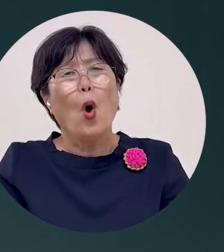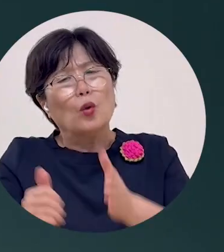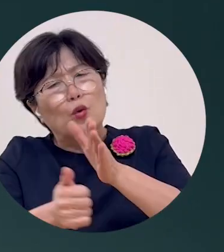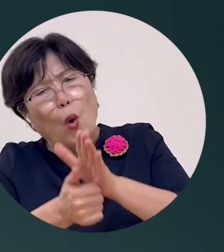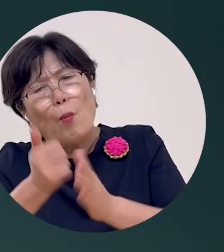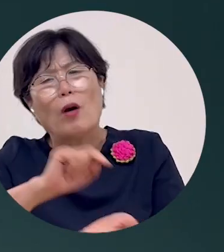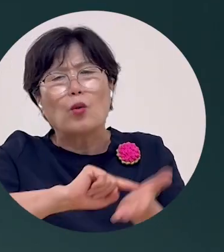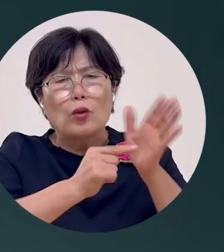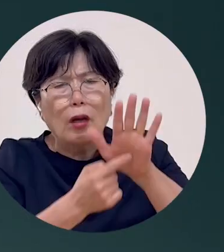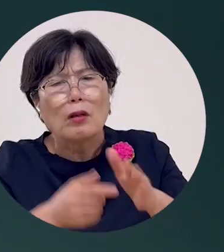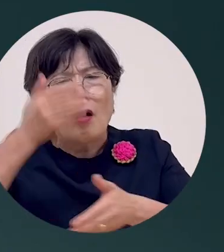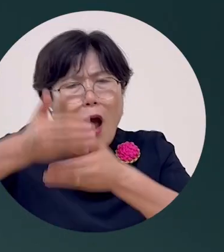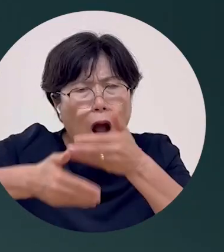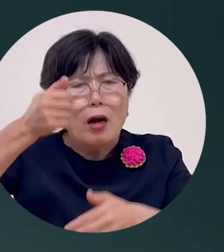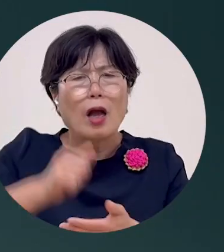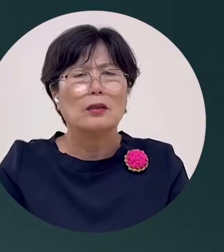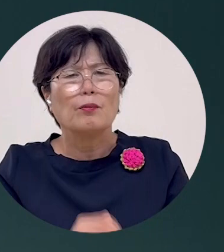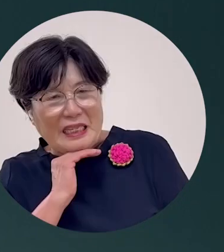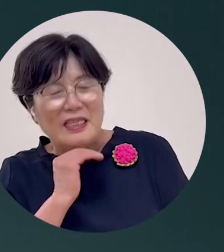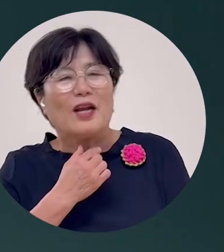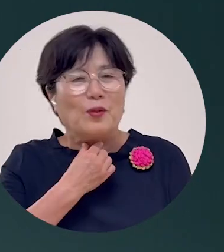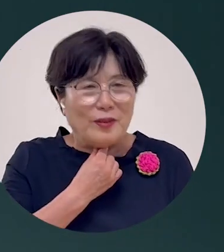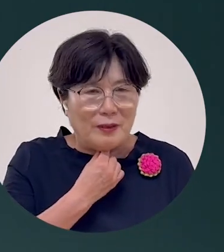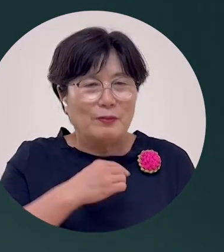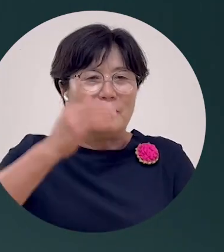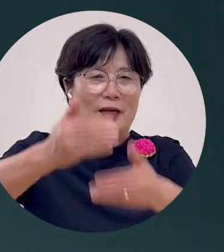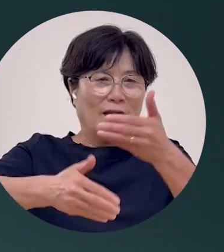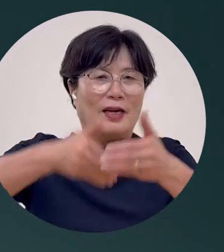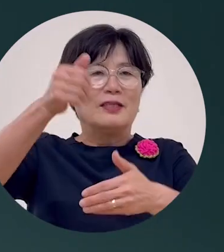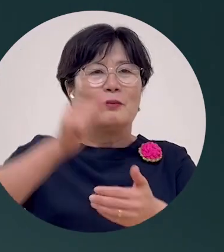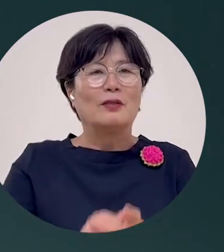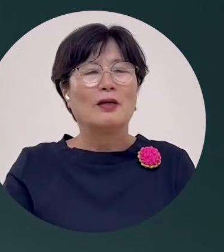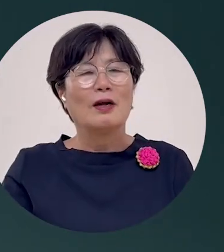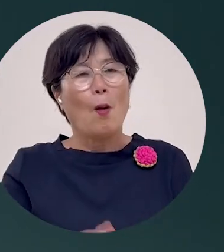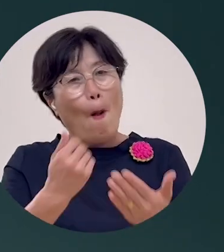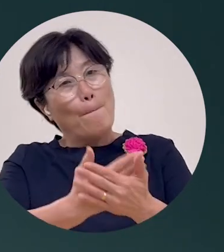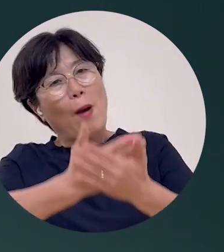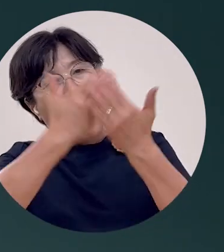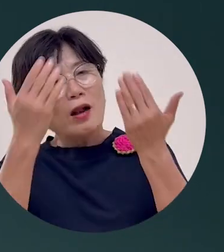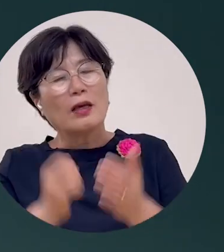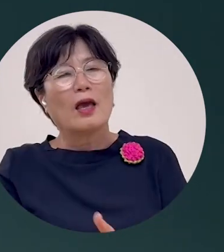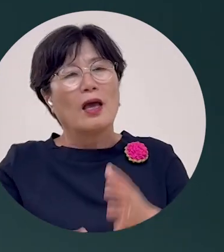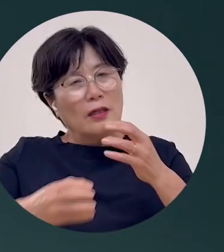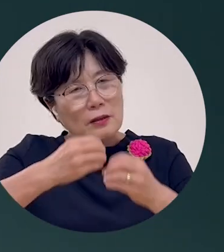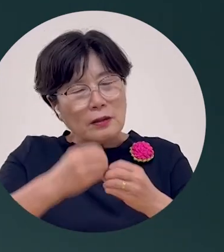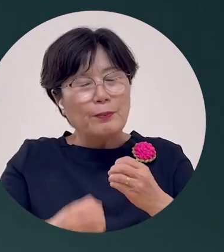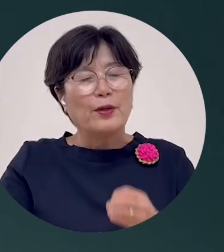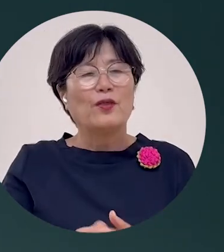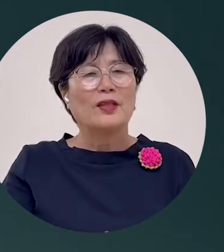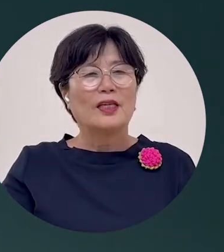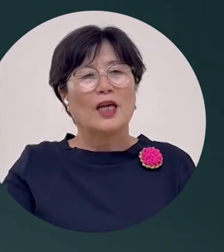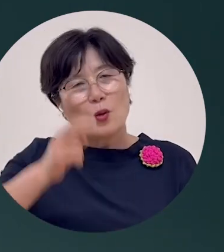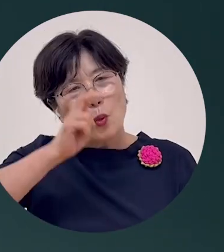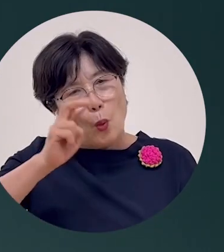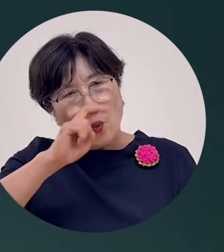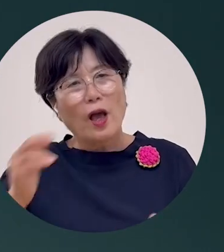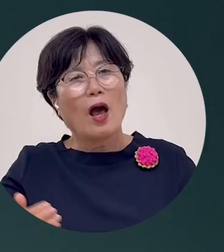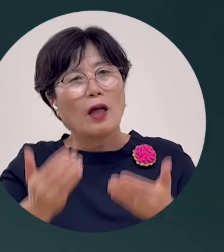싶은 하나님을 밝게 시편 기자는 노래를 하다가 갑자기 독소